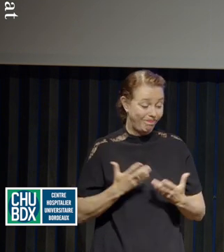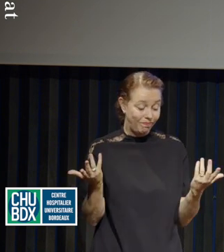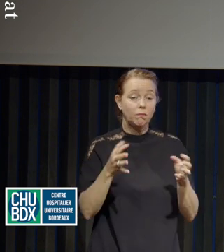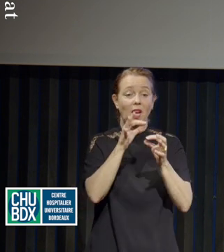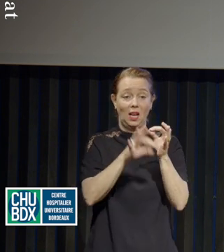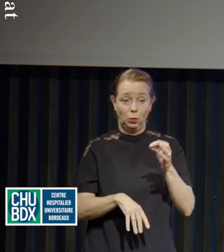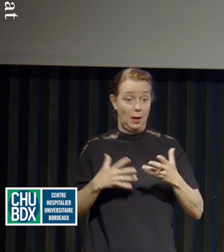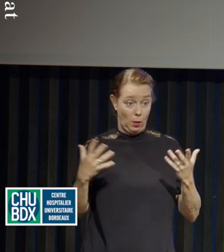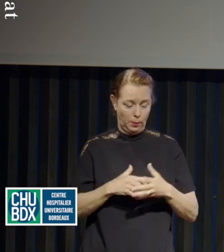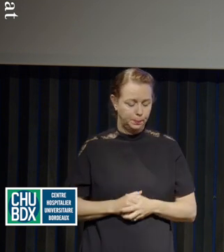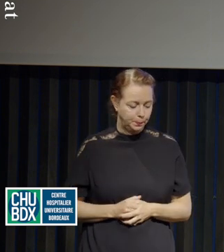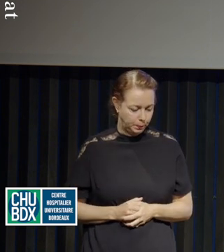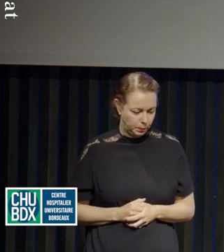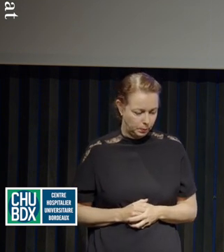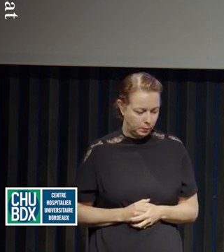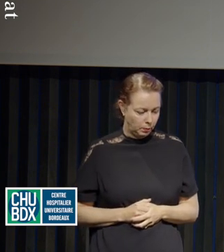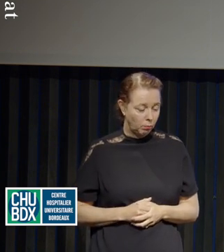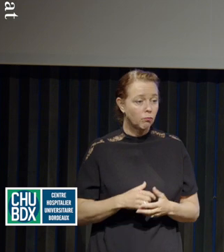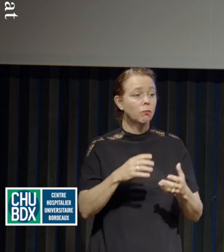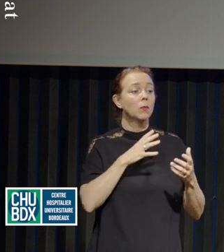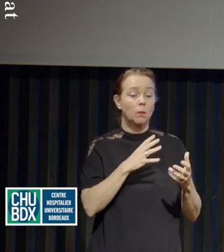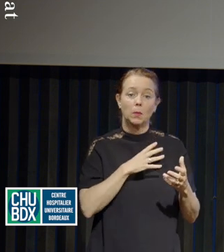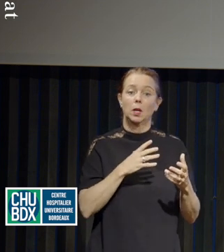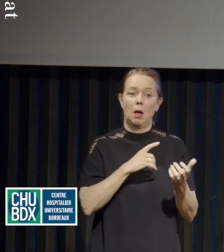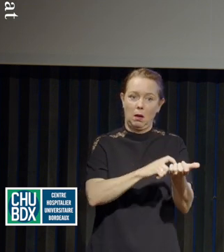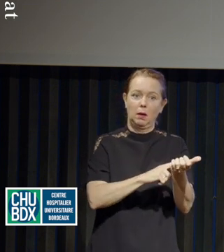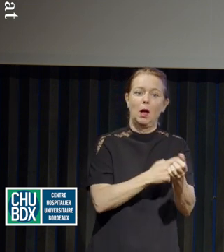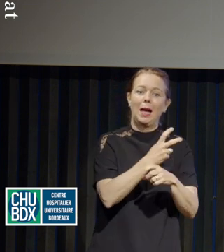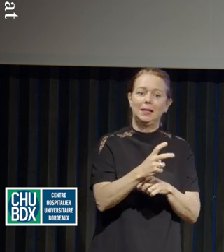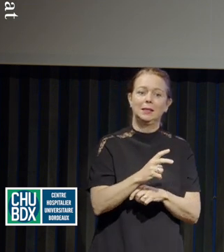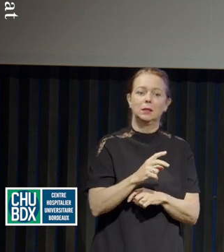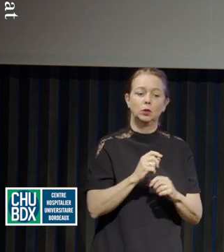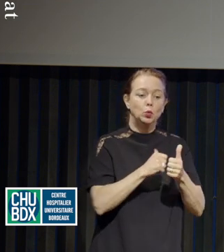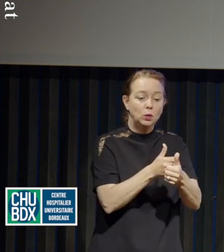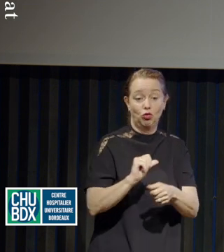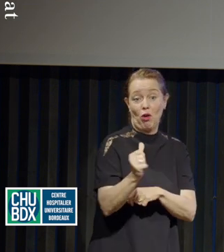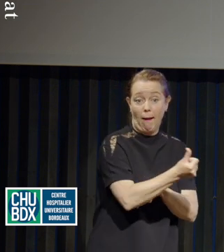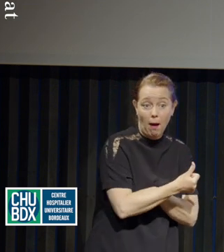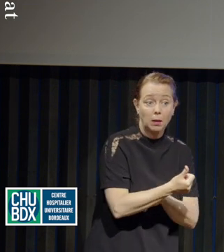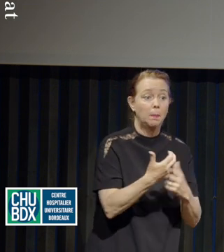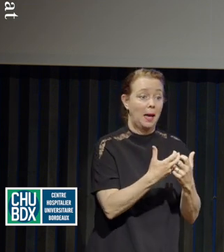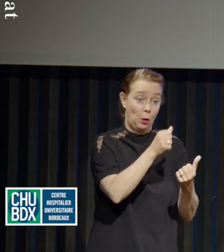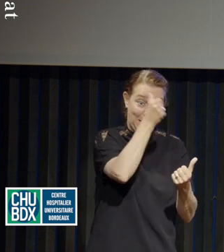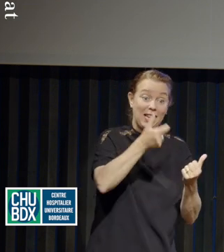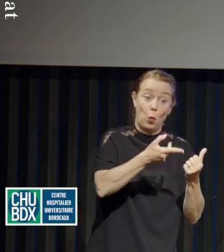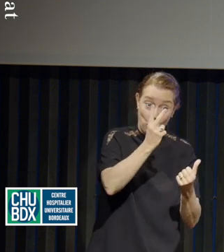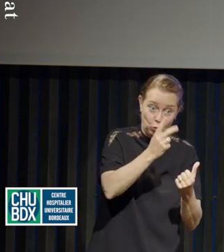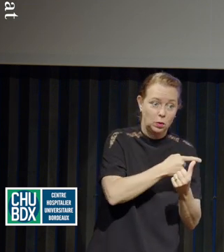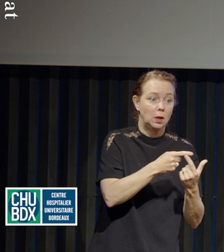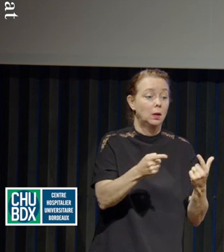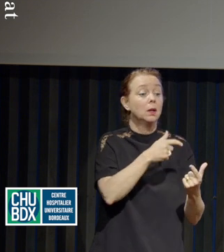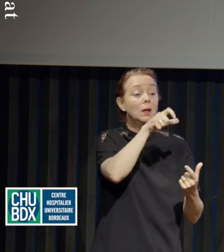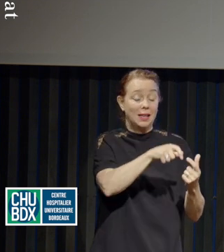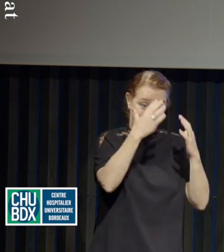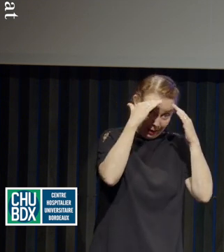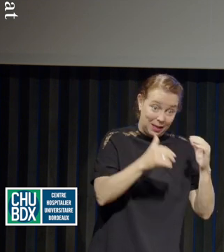étude montrait clairement certains facteurs de risque individuels, comme le fait d'être un garçon, d'avoir des symptômes dépressifs,